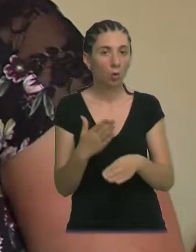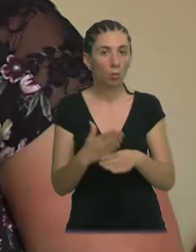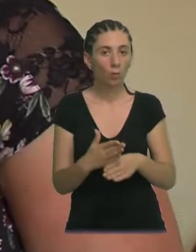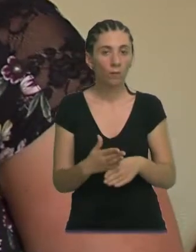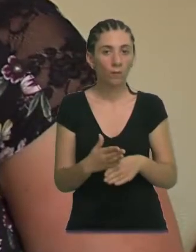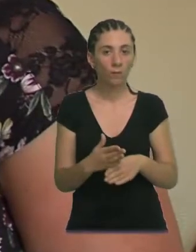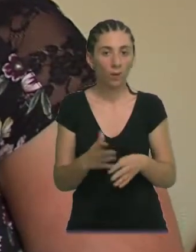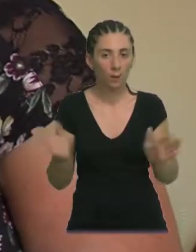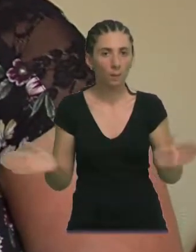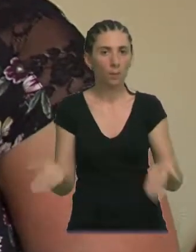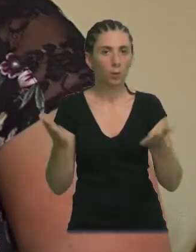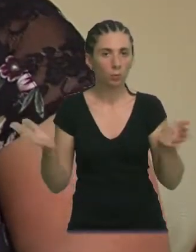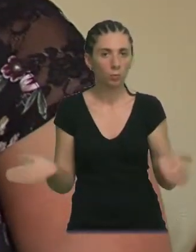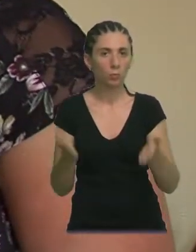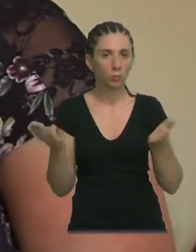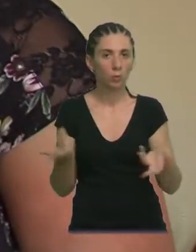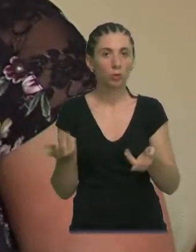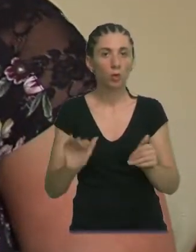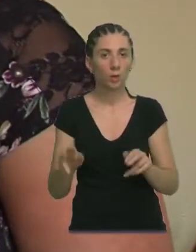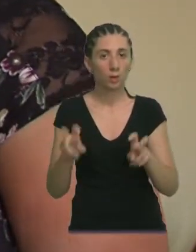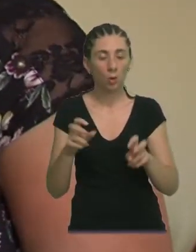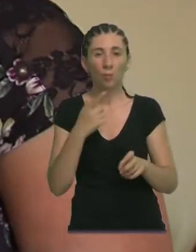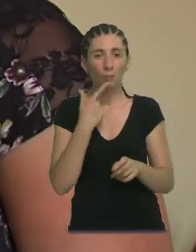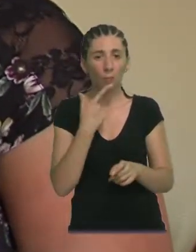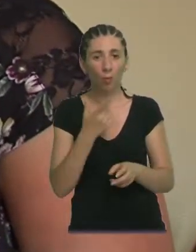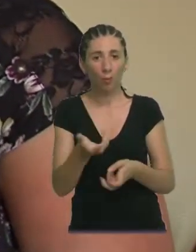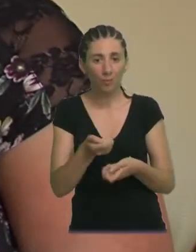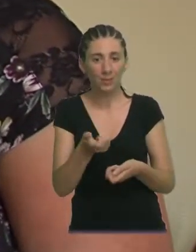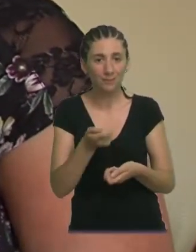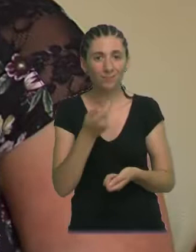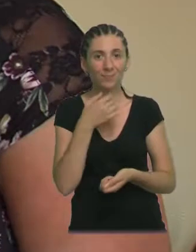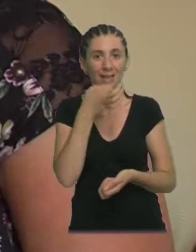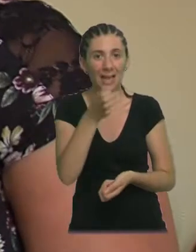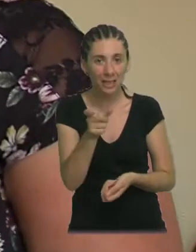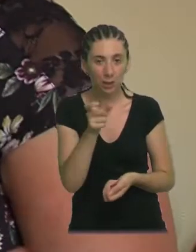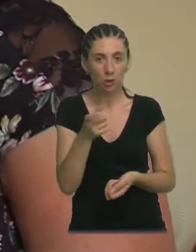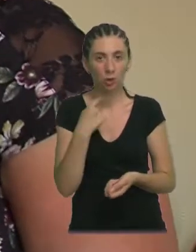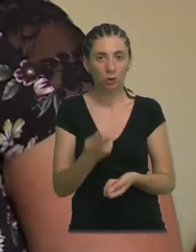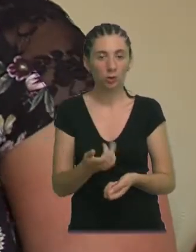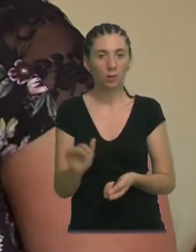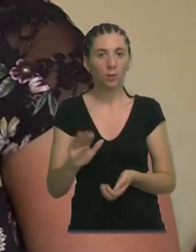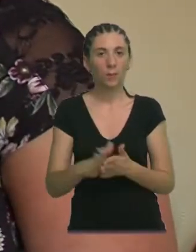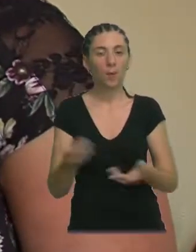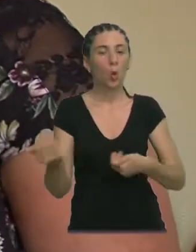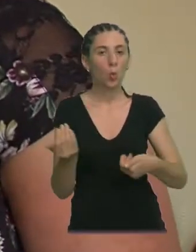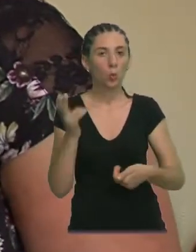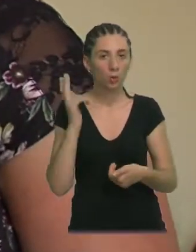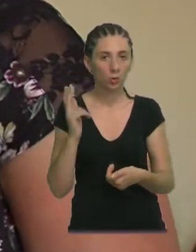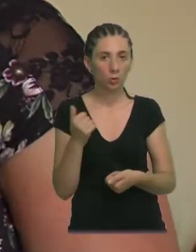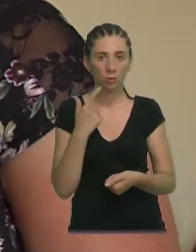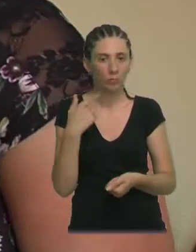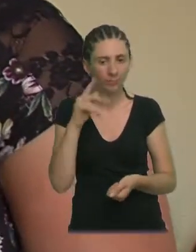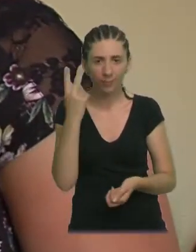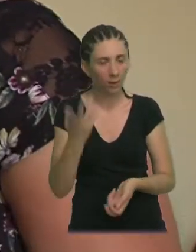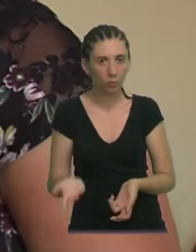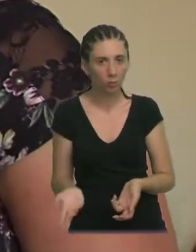vas potiču, jel, što dijete traži, pokušajte od nje riječ izvući. Dijete bi tražilo lutku, ja